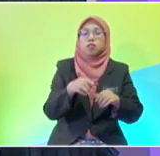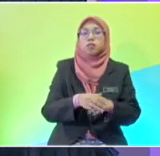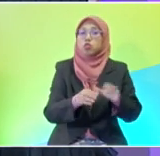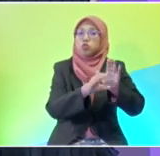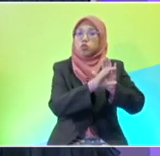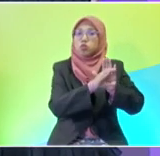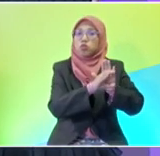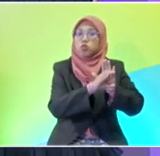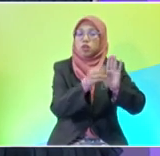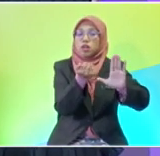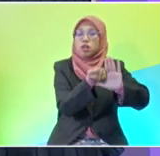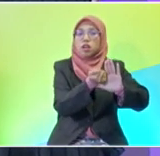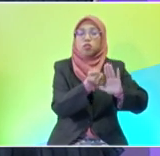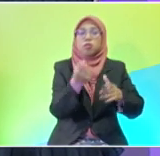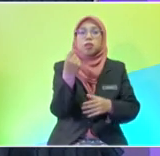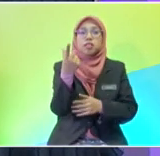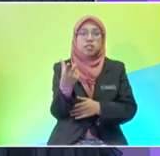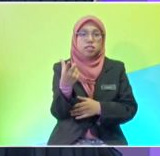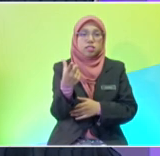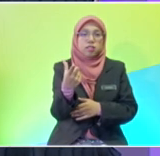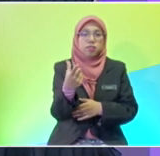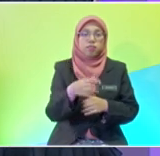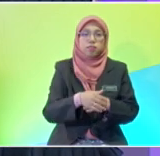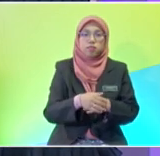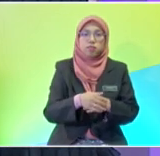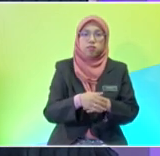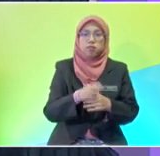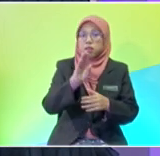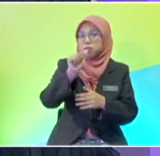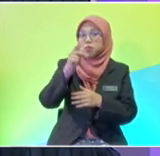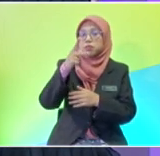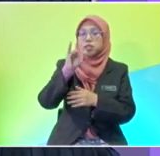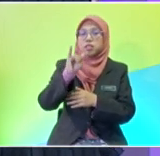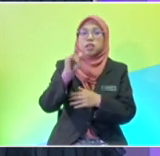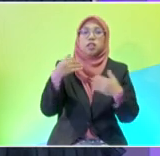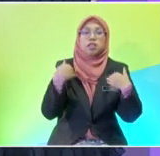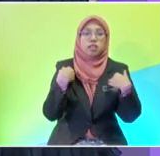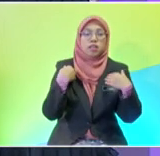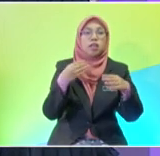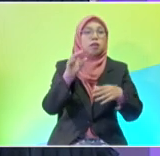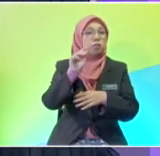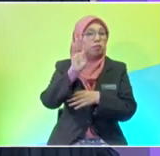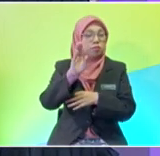belanja dan Ekon Debi jika berlaku pertama